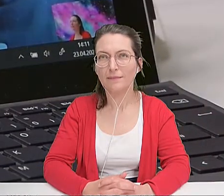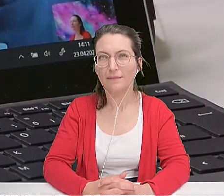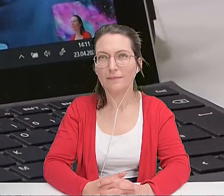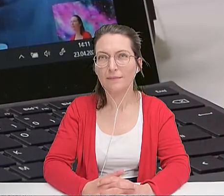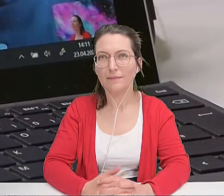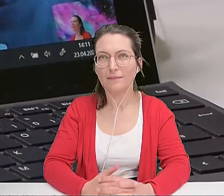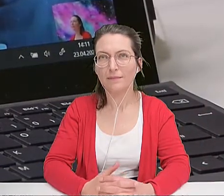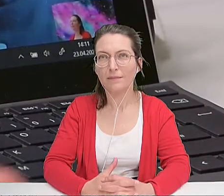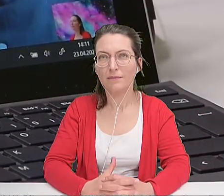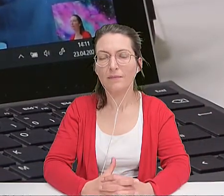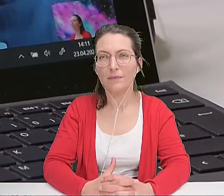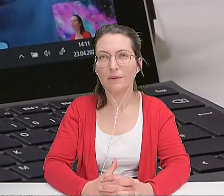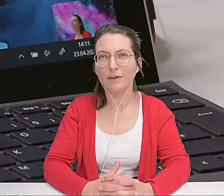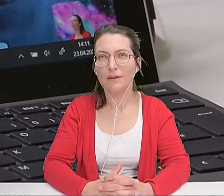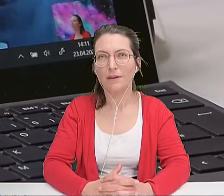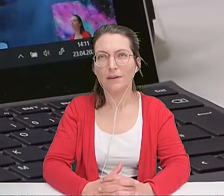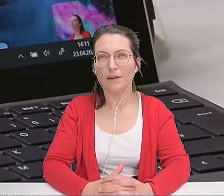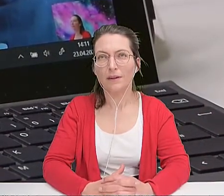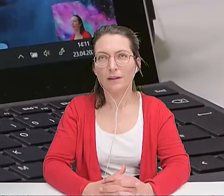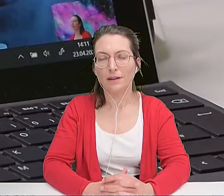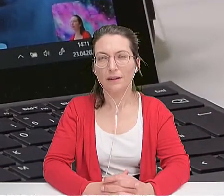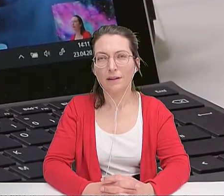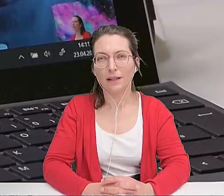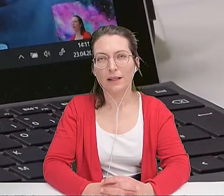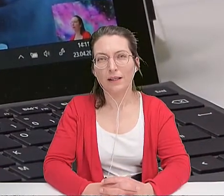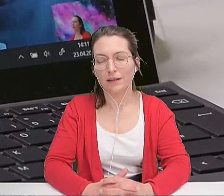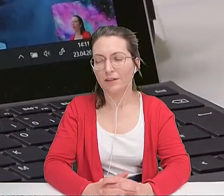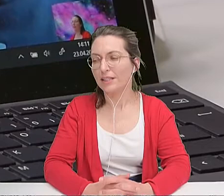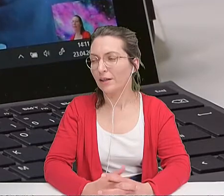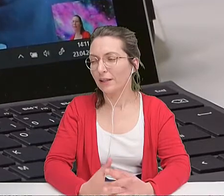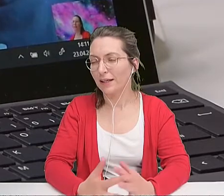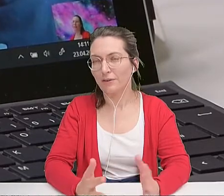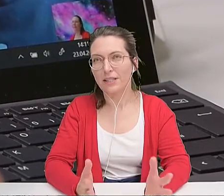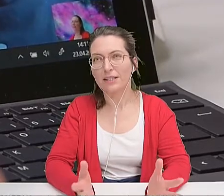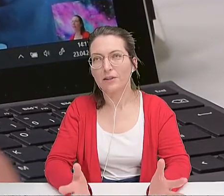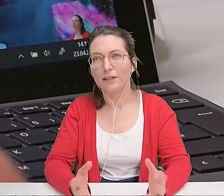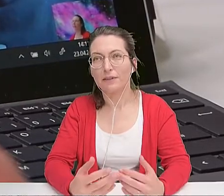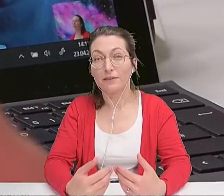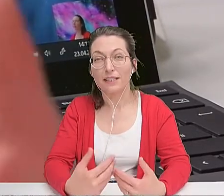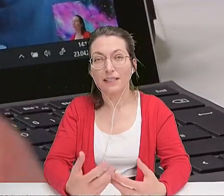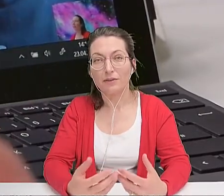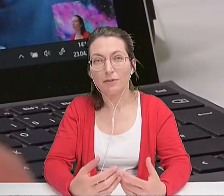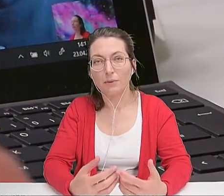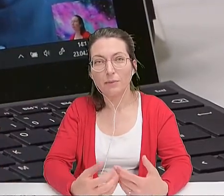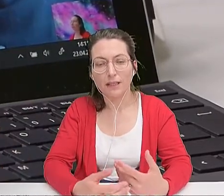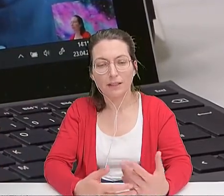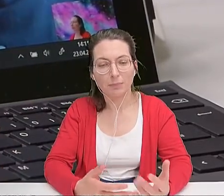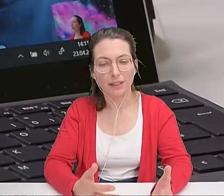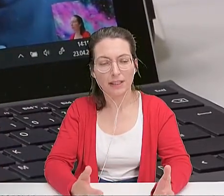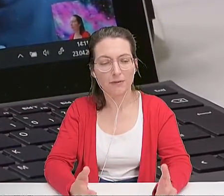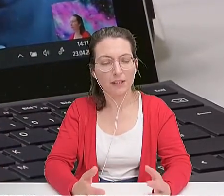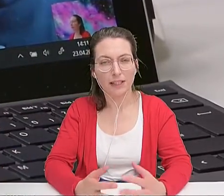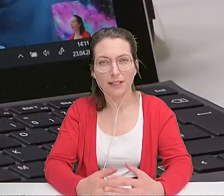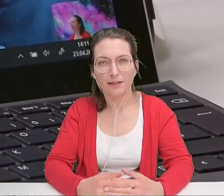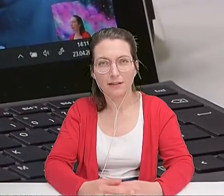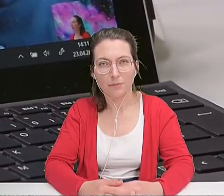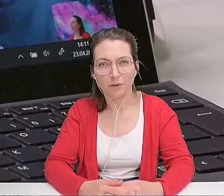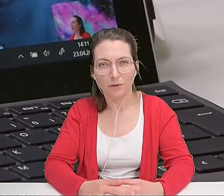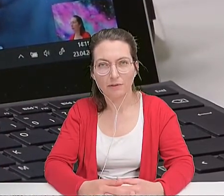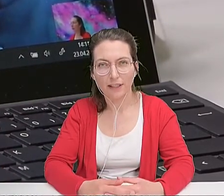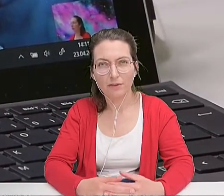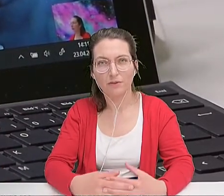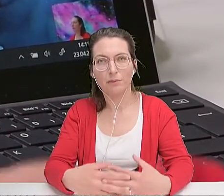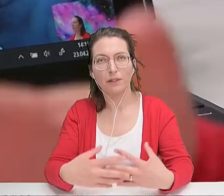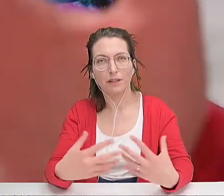auch für die und öffnen das auch für die, obwohl es nicht so die primäre Zielgruppe ist. Das ist ja, also das ist auch etwas, was ich ganz viel beobachte. Ich bin ja ganz viel in